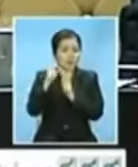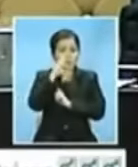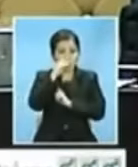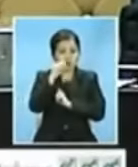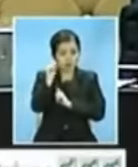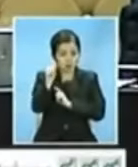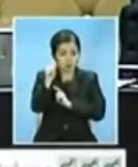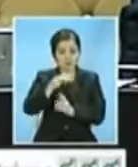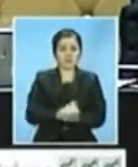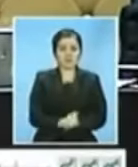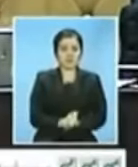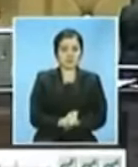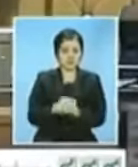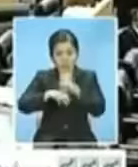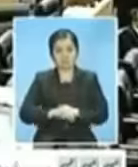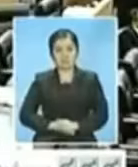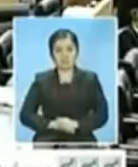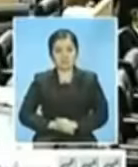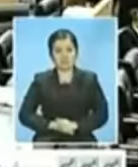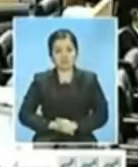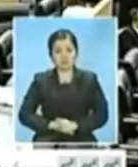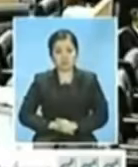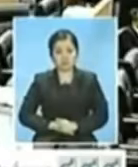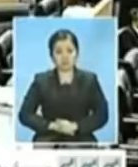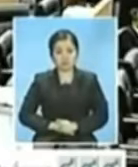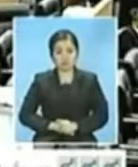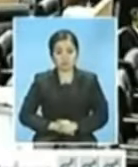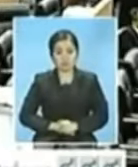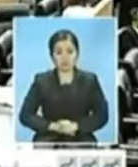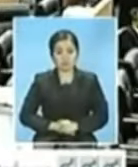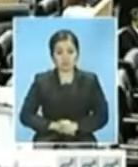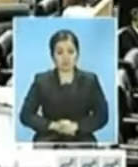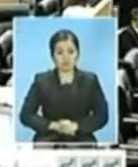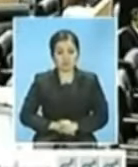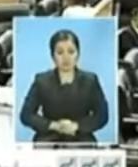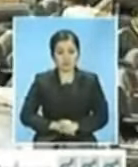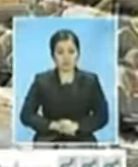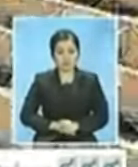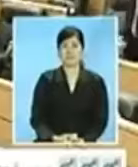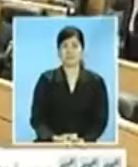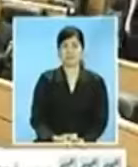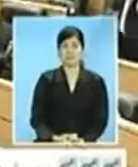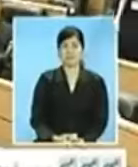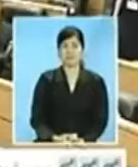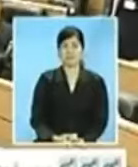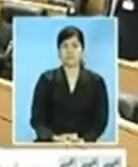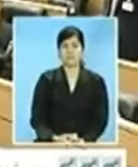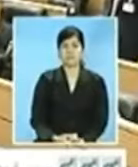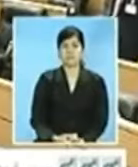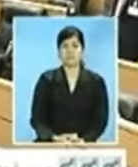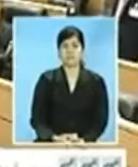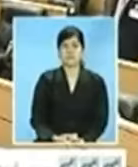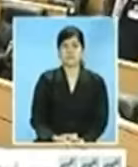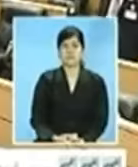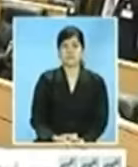าร่างพระราชบัญญัติปรองดองแห่งชาตินั้นมุ่งที่จะไปยกเว้นโทษลบล้างโทษของผู้ที่กระทำความผิดฐาน